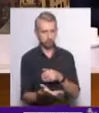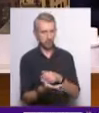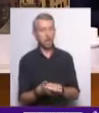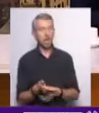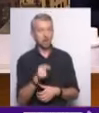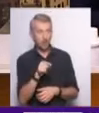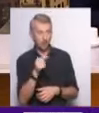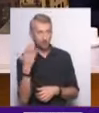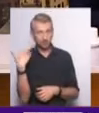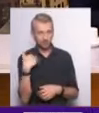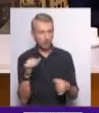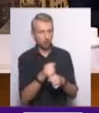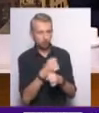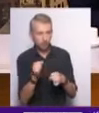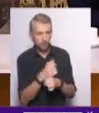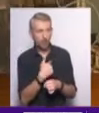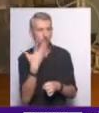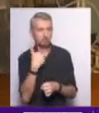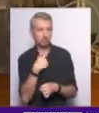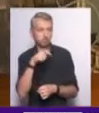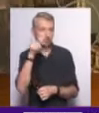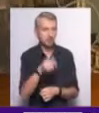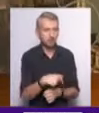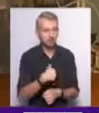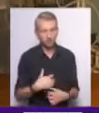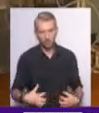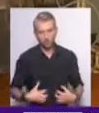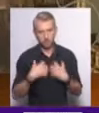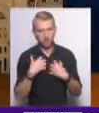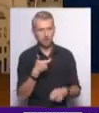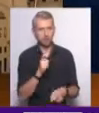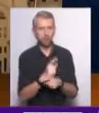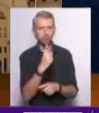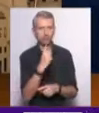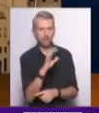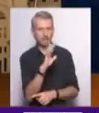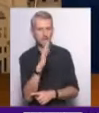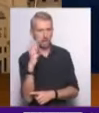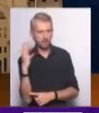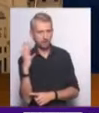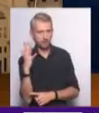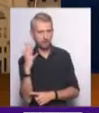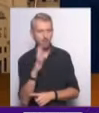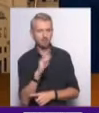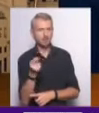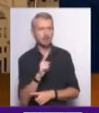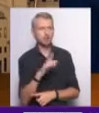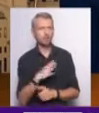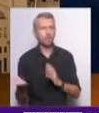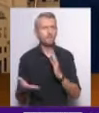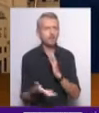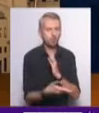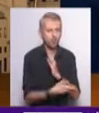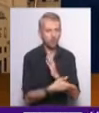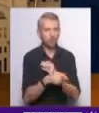Ця сутичка, коли я приїхав туди, я жахнувся. Більше 100 дерев не те, що було вирубано,